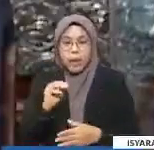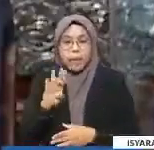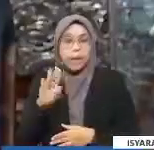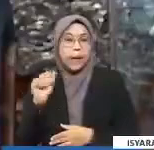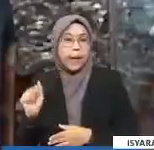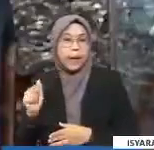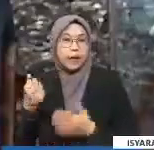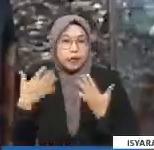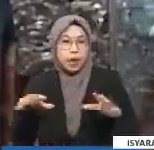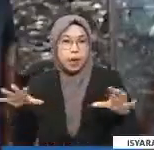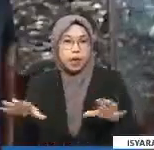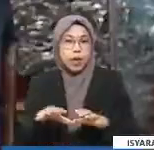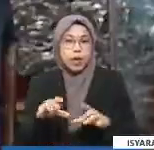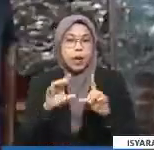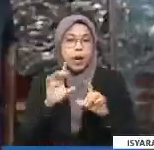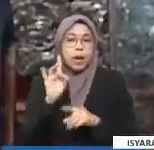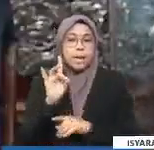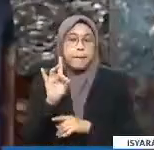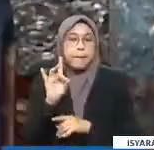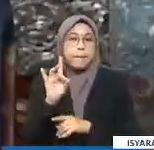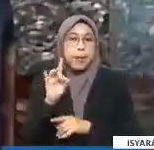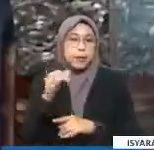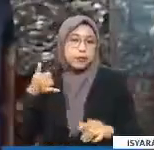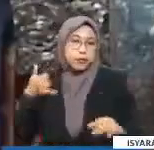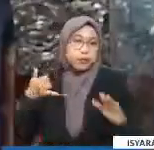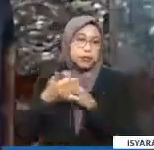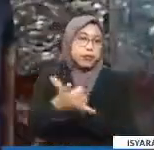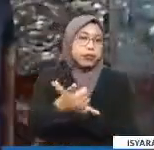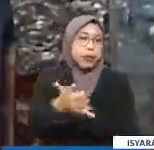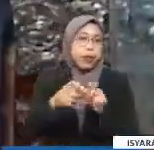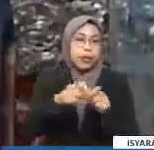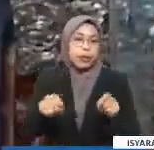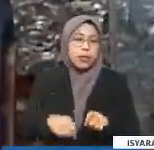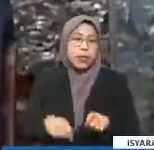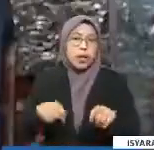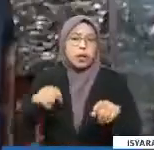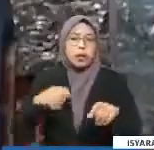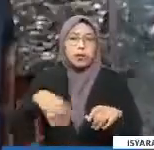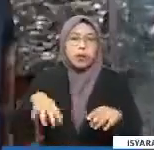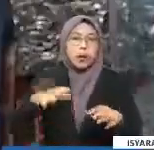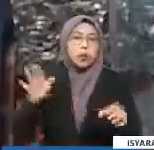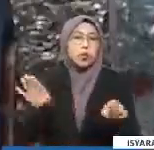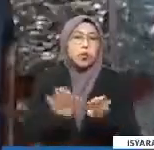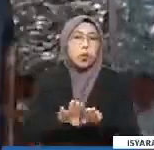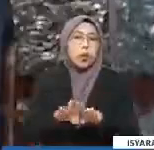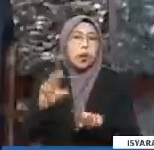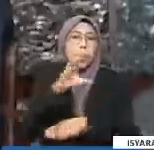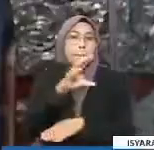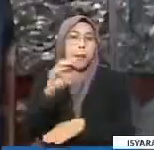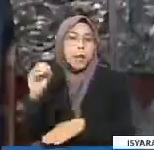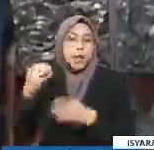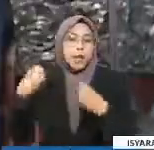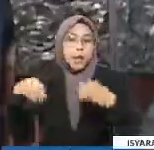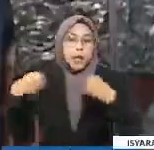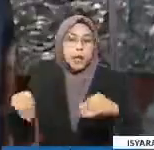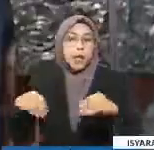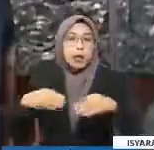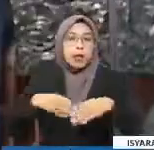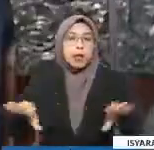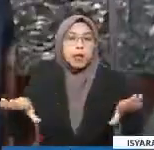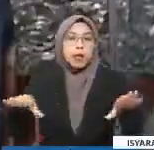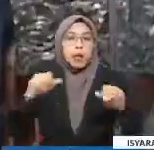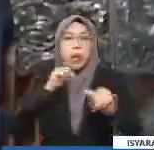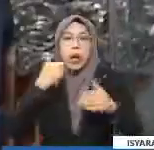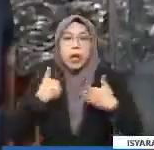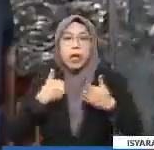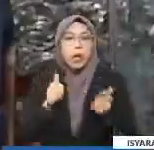telah menjalankan sebanyak 8 serbuan dan 10 sitaan ke atas syarikat yang mengedarkan kit ujian